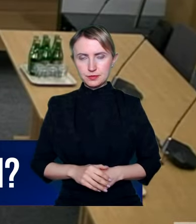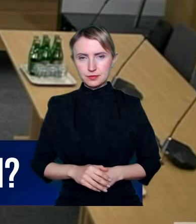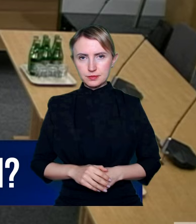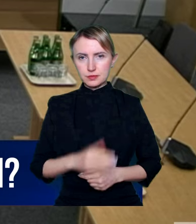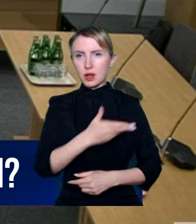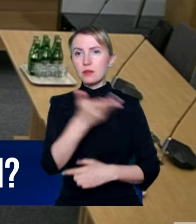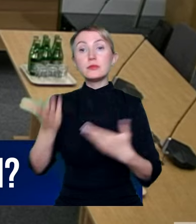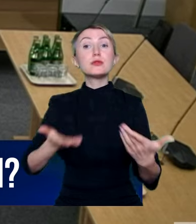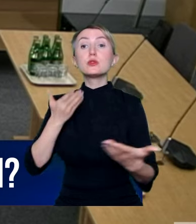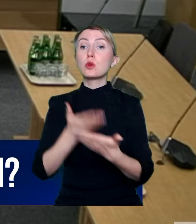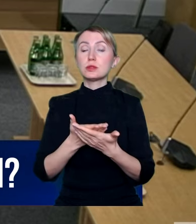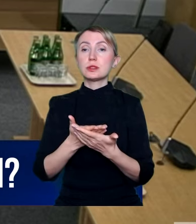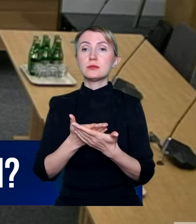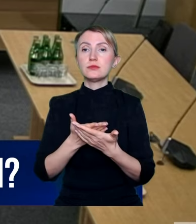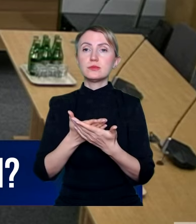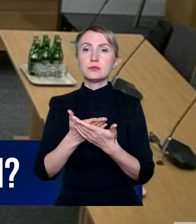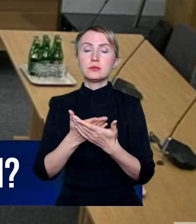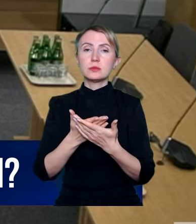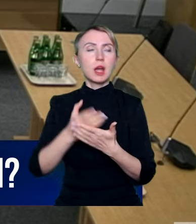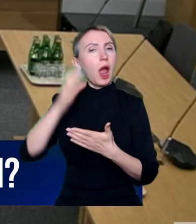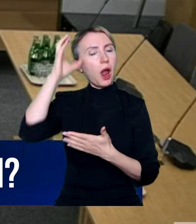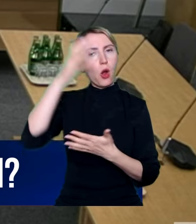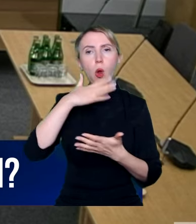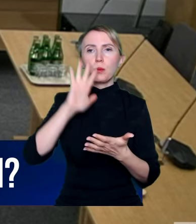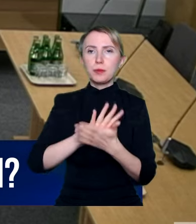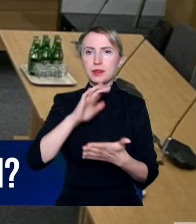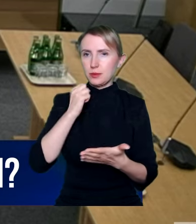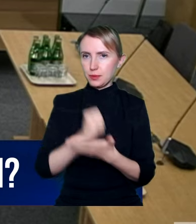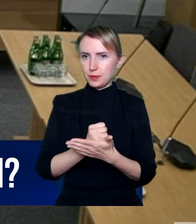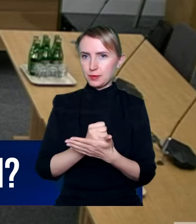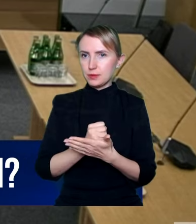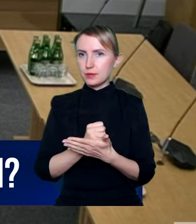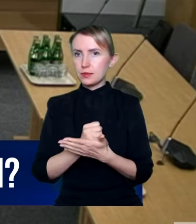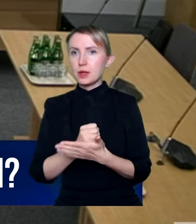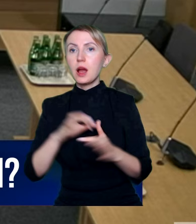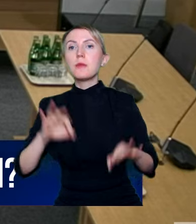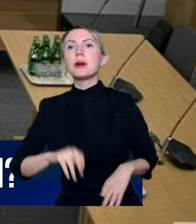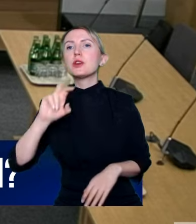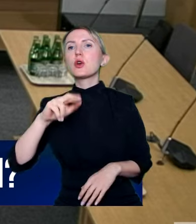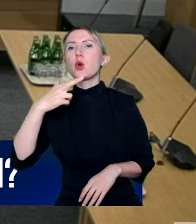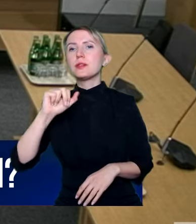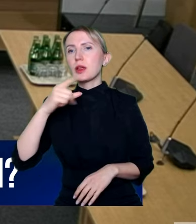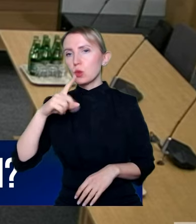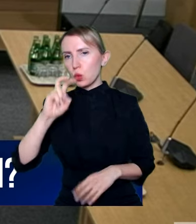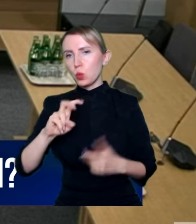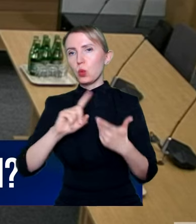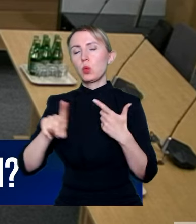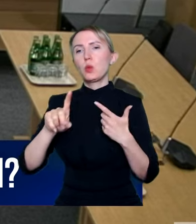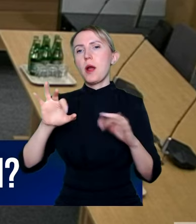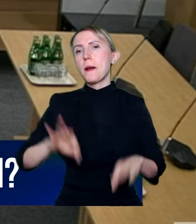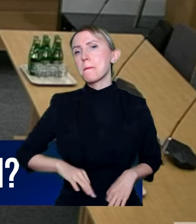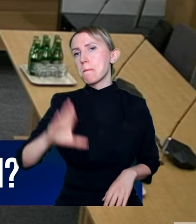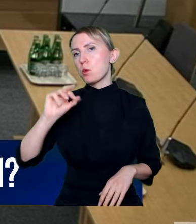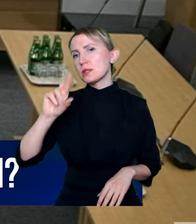wnioski dotyczące autorów opinii prawnych, pani Łabno, pani Hojny-Duch, pana